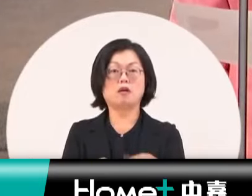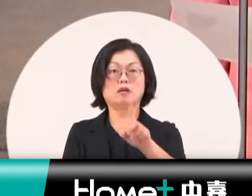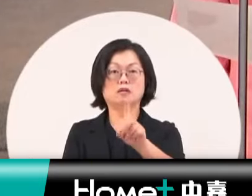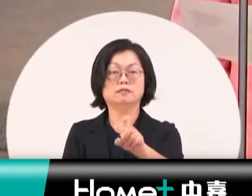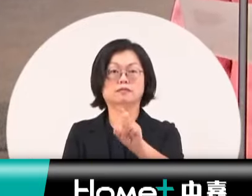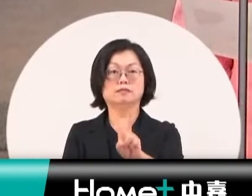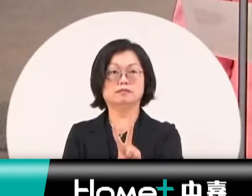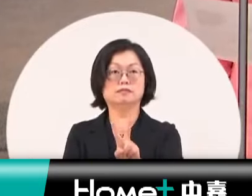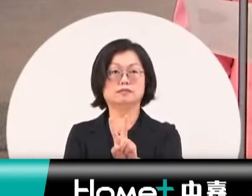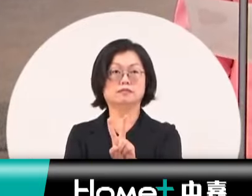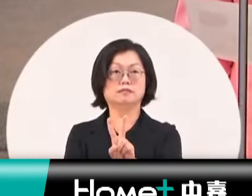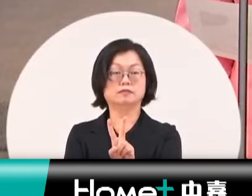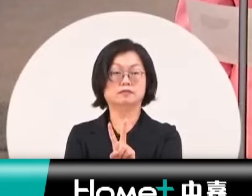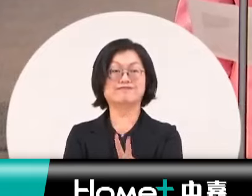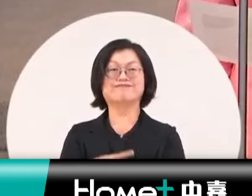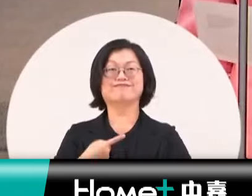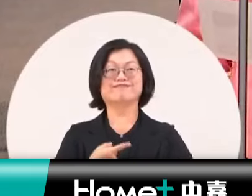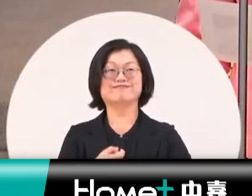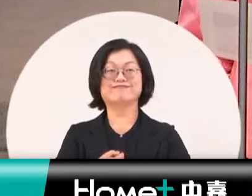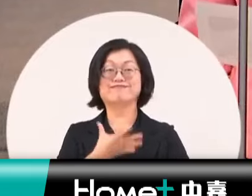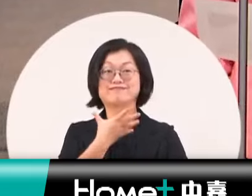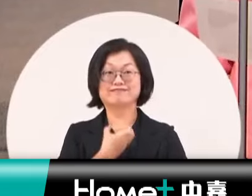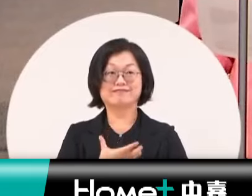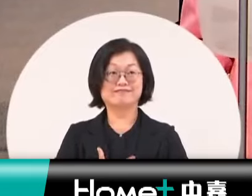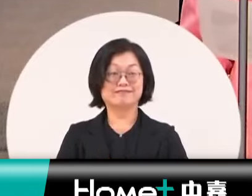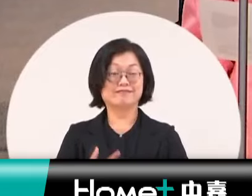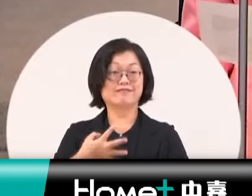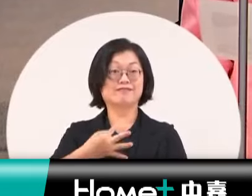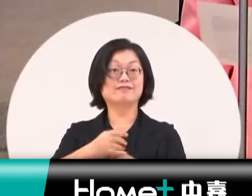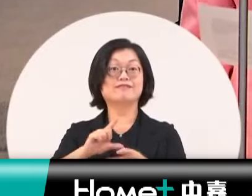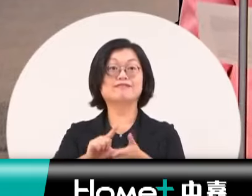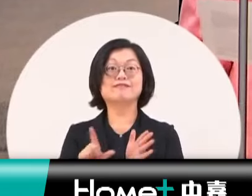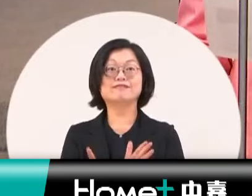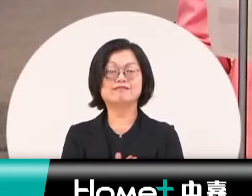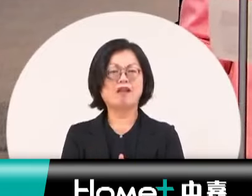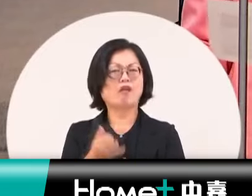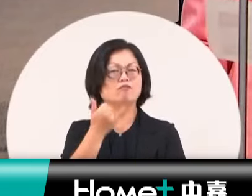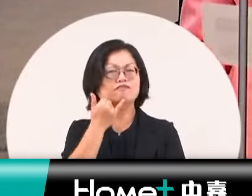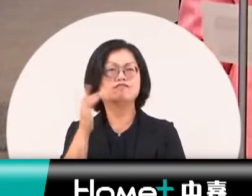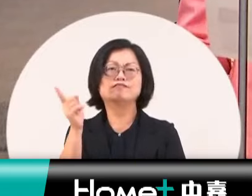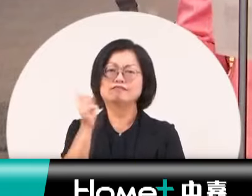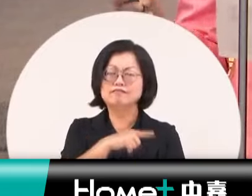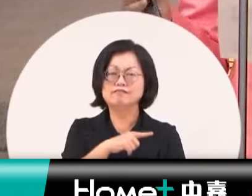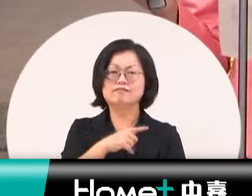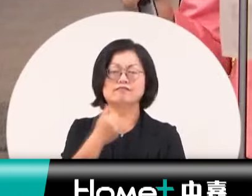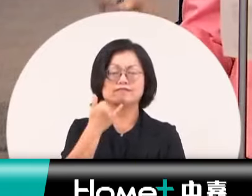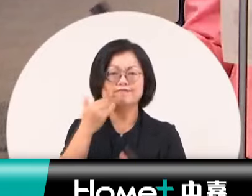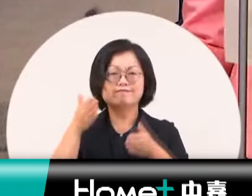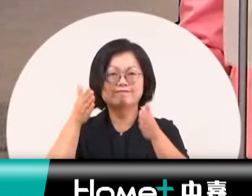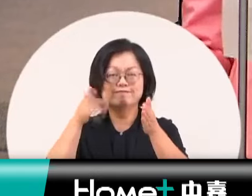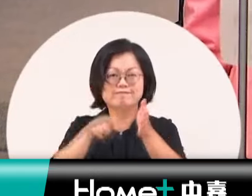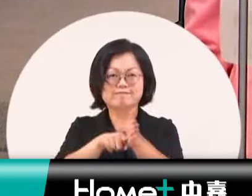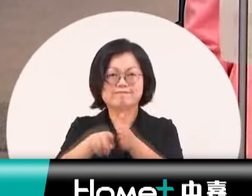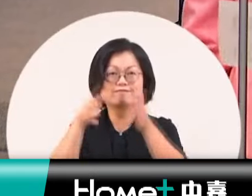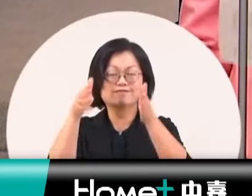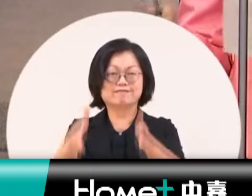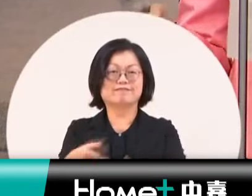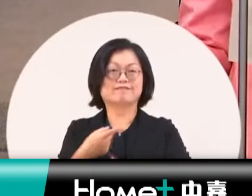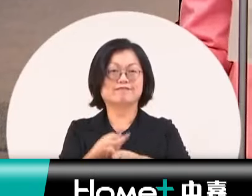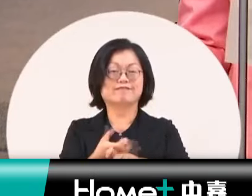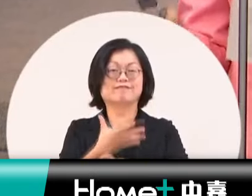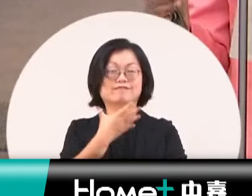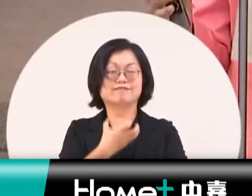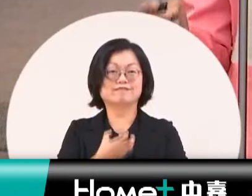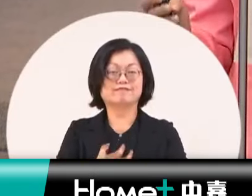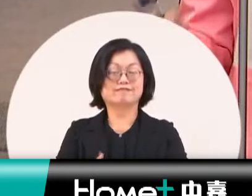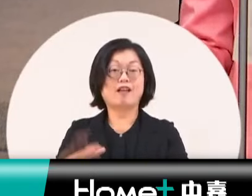时阵哈，圣诞节的时候，可不可以举办咱圣诞节一个？演唱会啊，建议